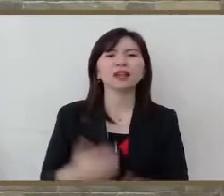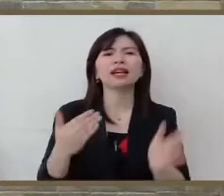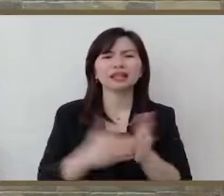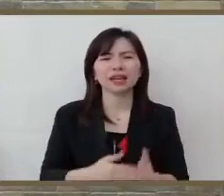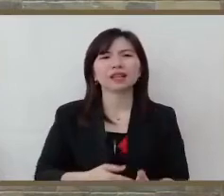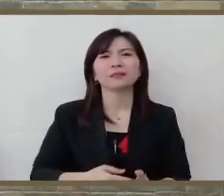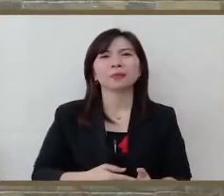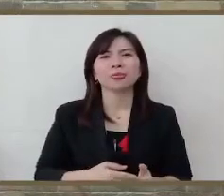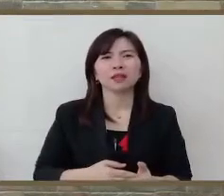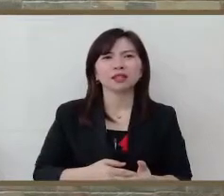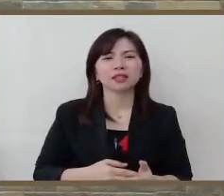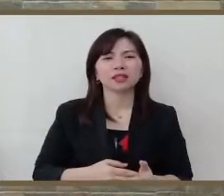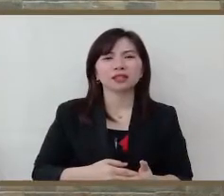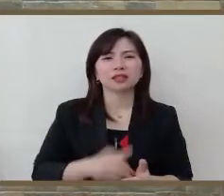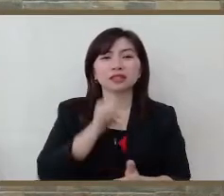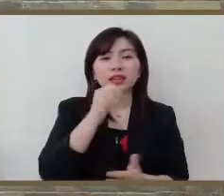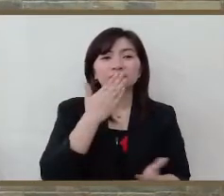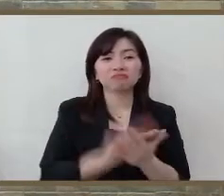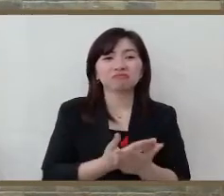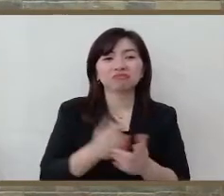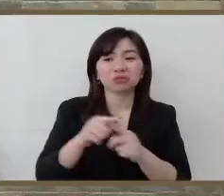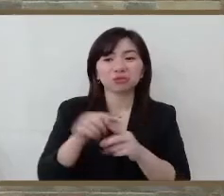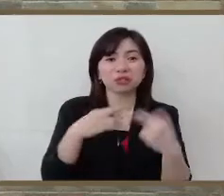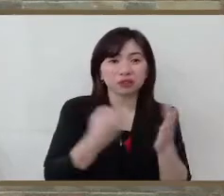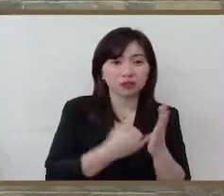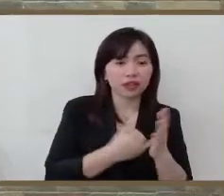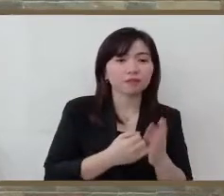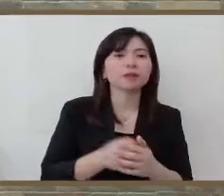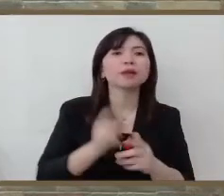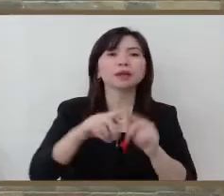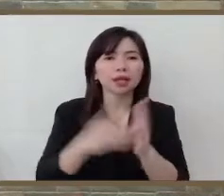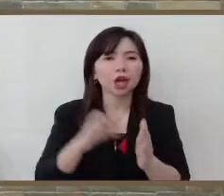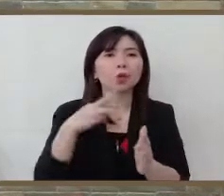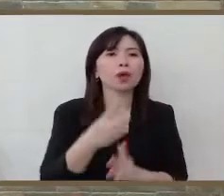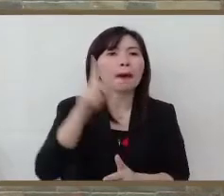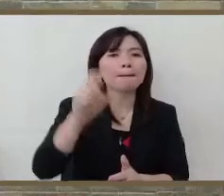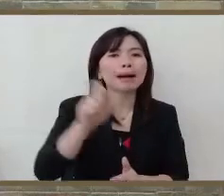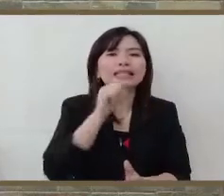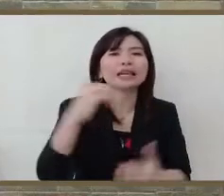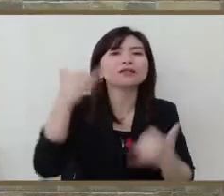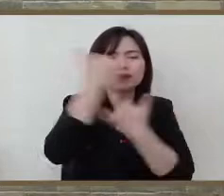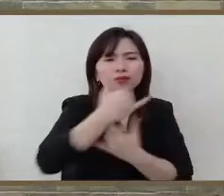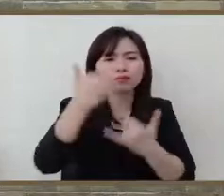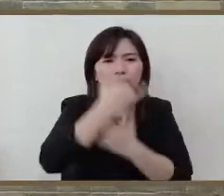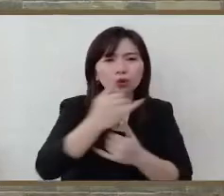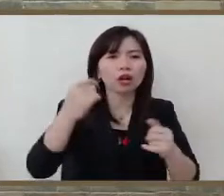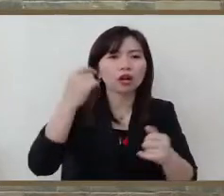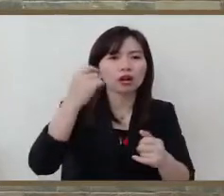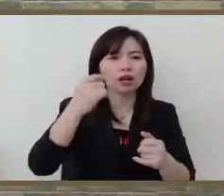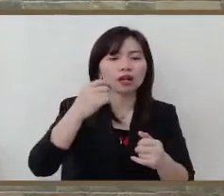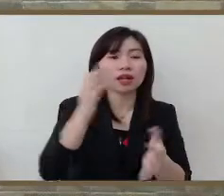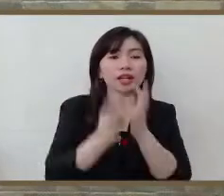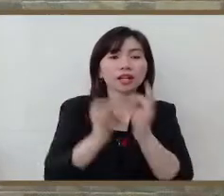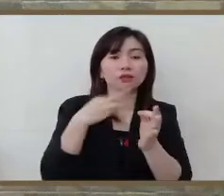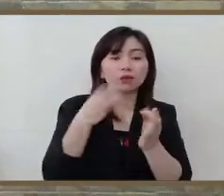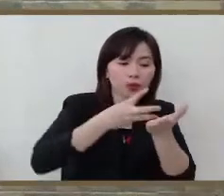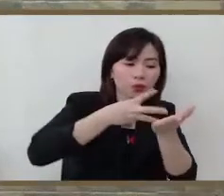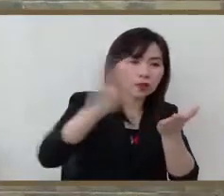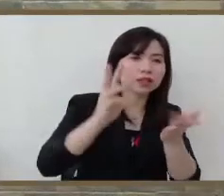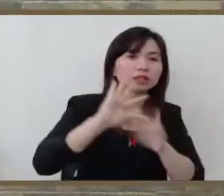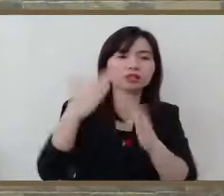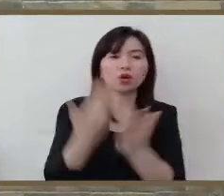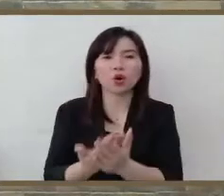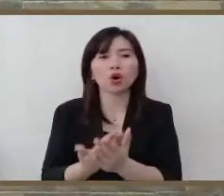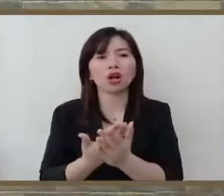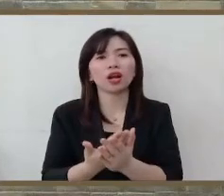natin dapat hindi tayo maging mangmang. Nasasayangin natin ang treasure and oil na ibinigay sa atin ng